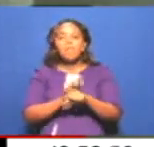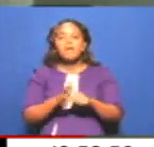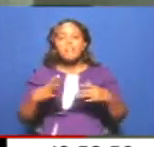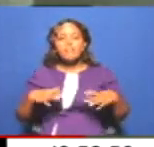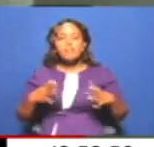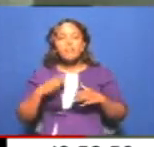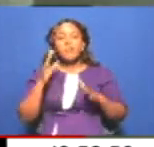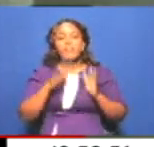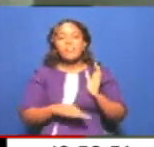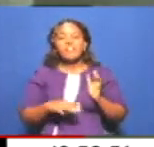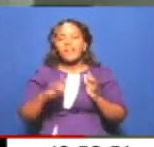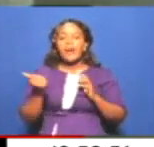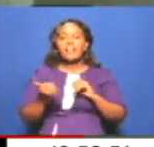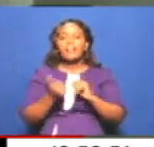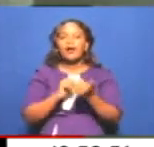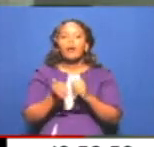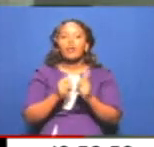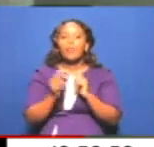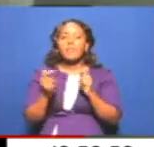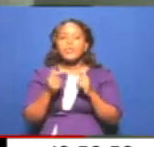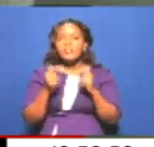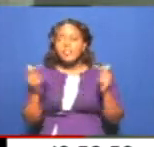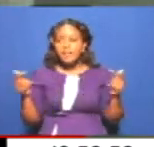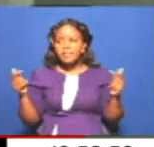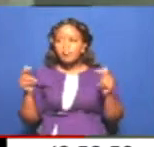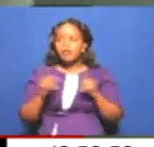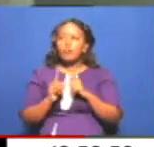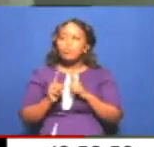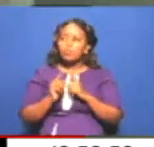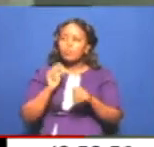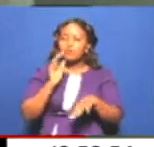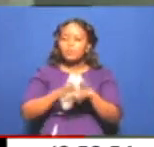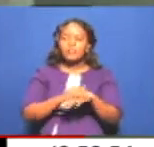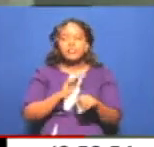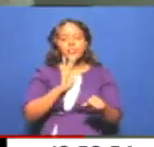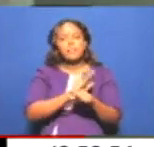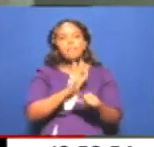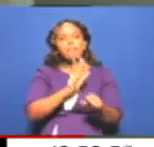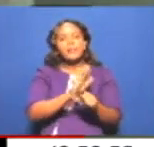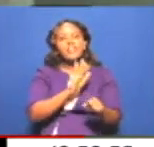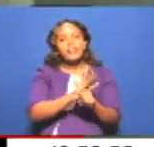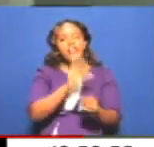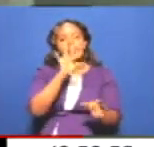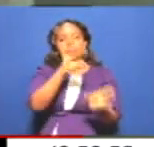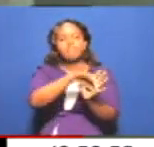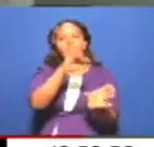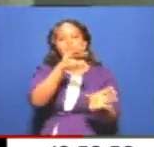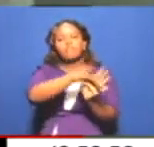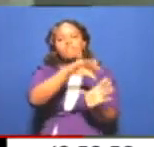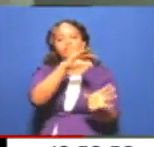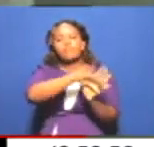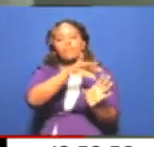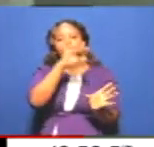ambaye wanagombea naye kiti kile, amshawishi ndiposa apate kura mingi aweze